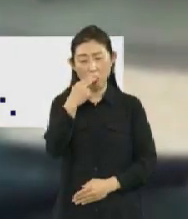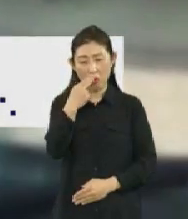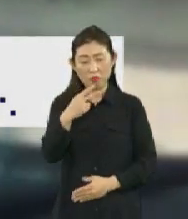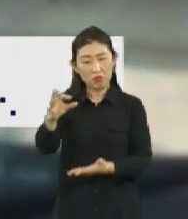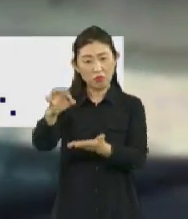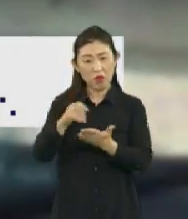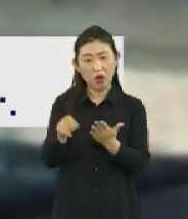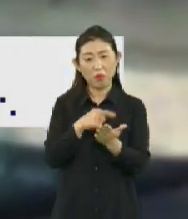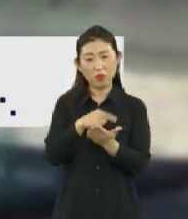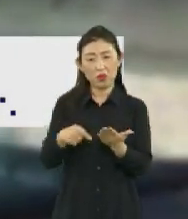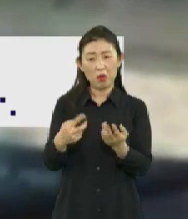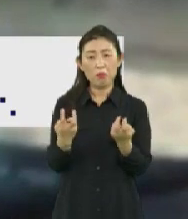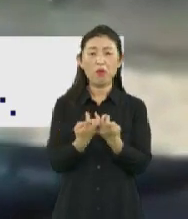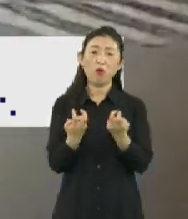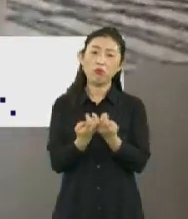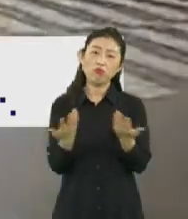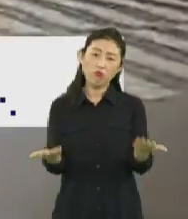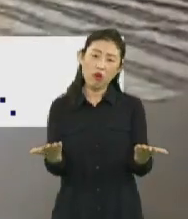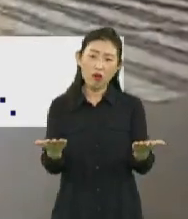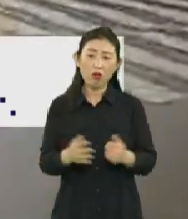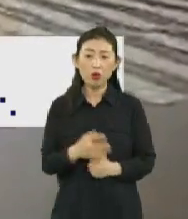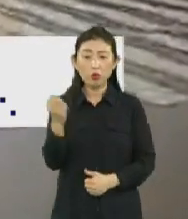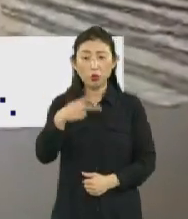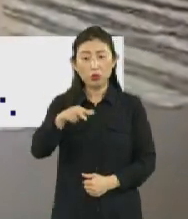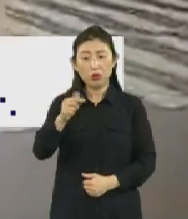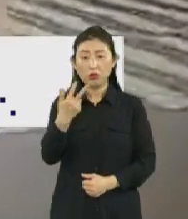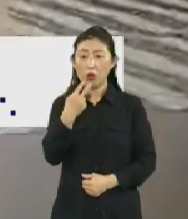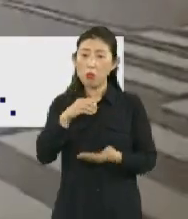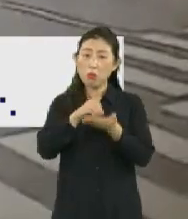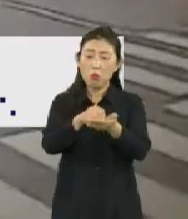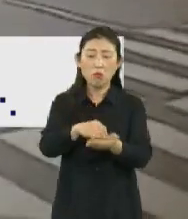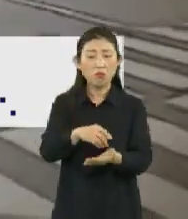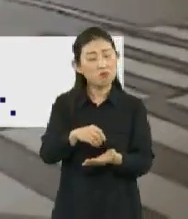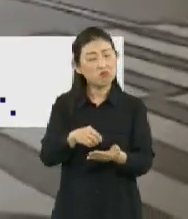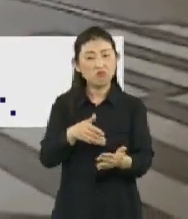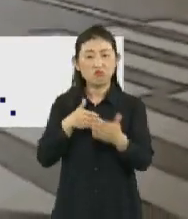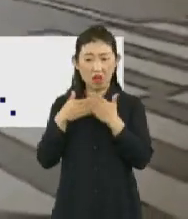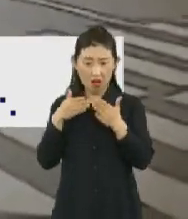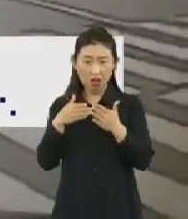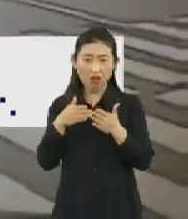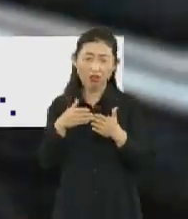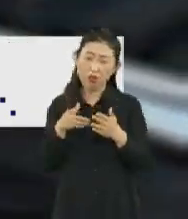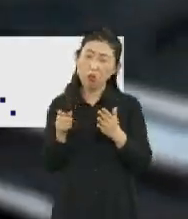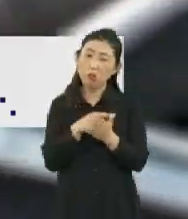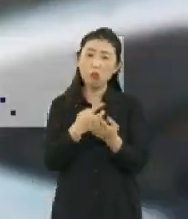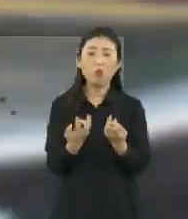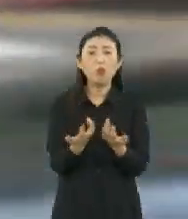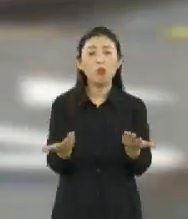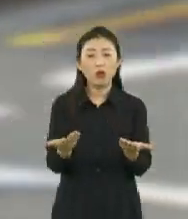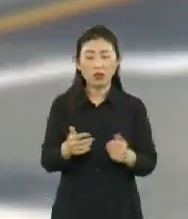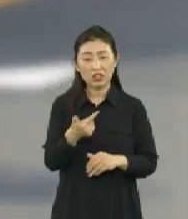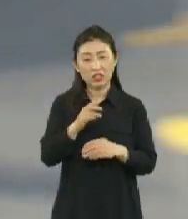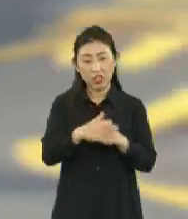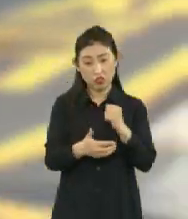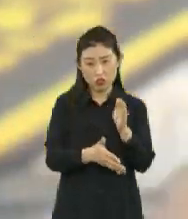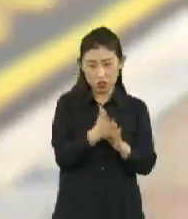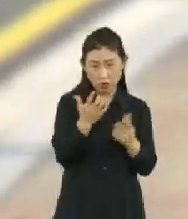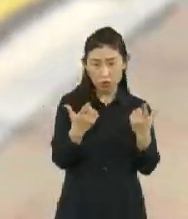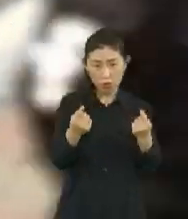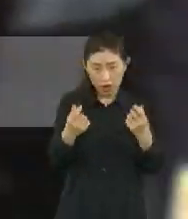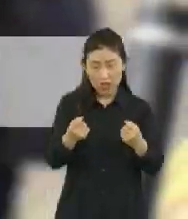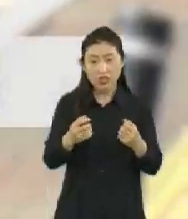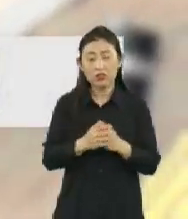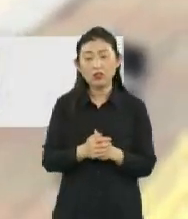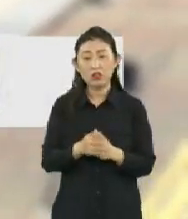사망 때는 보장받을 수 있는 길이 없잖아요. 그리고 산재보험에 가입이 안 됐을 경우에는. 최근 대구시도 이 같은